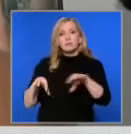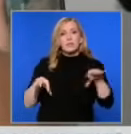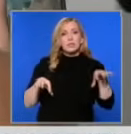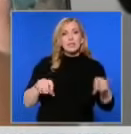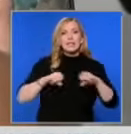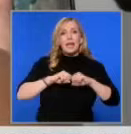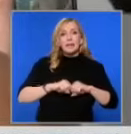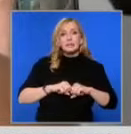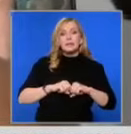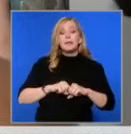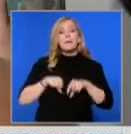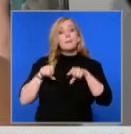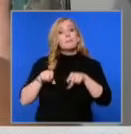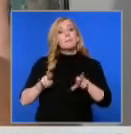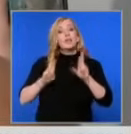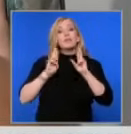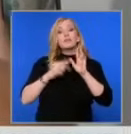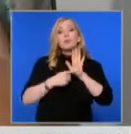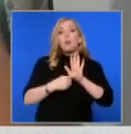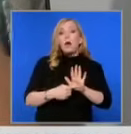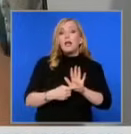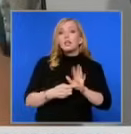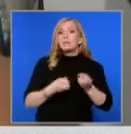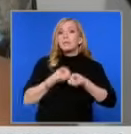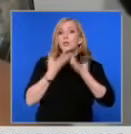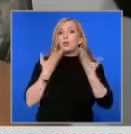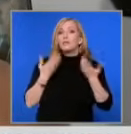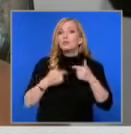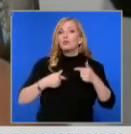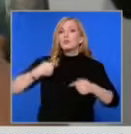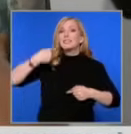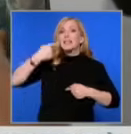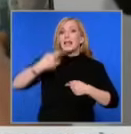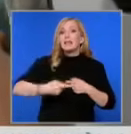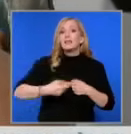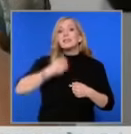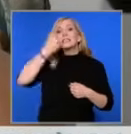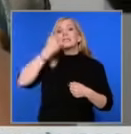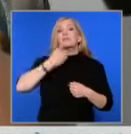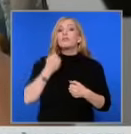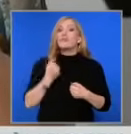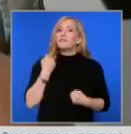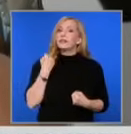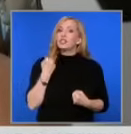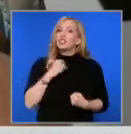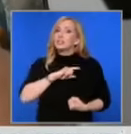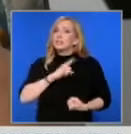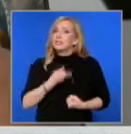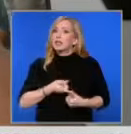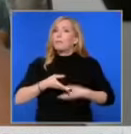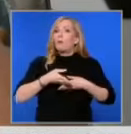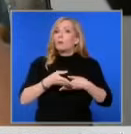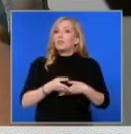надяваме, че ще покажем ситуации, в които следва да се използва физическа сила, помощни